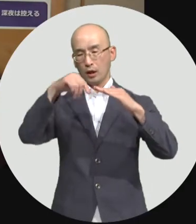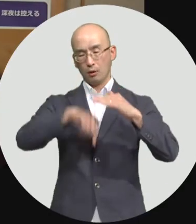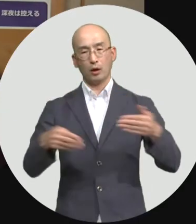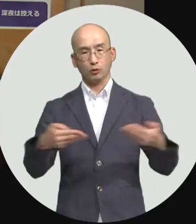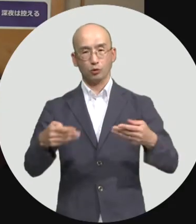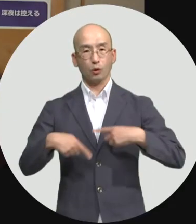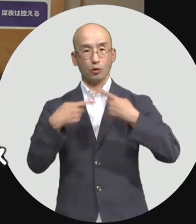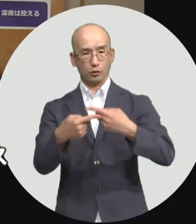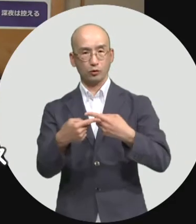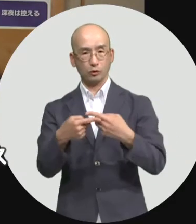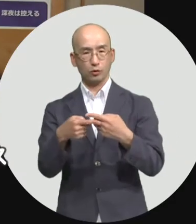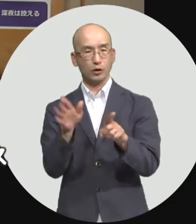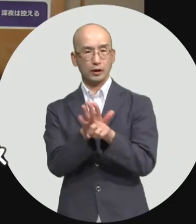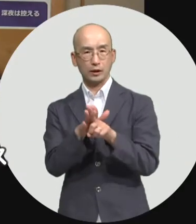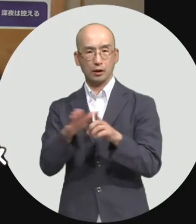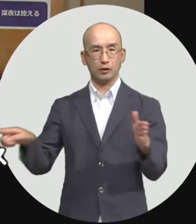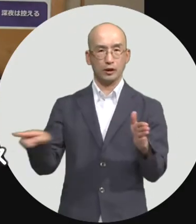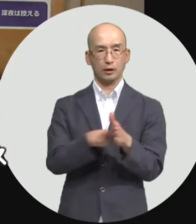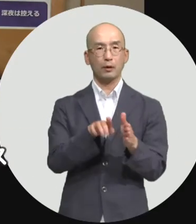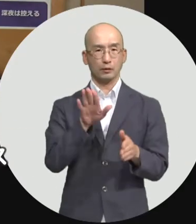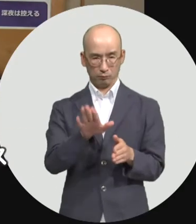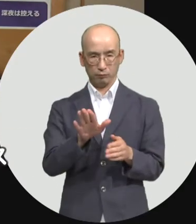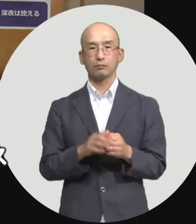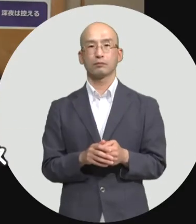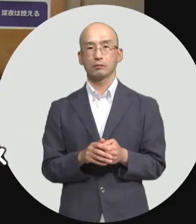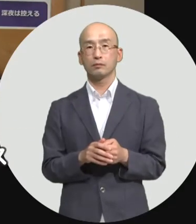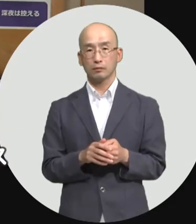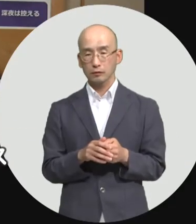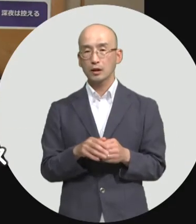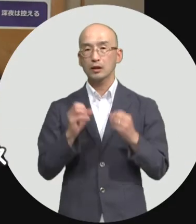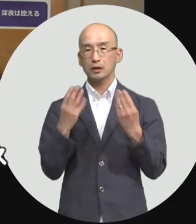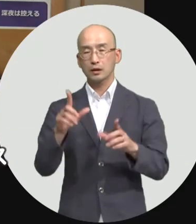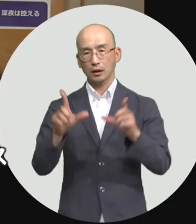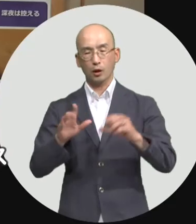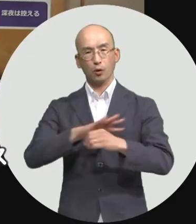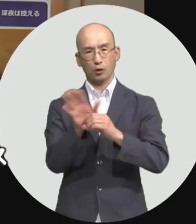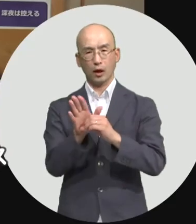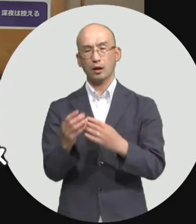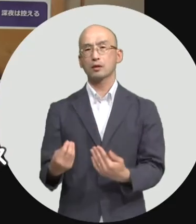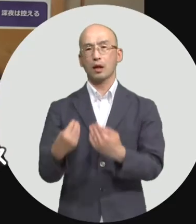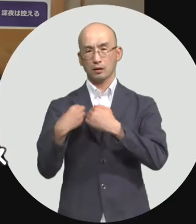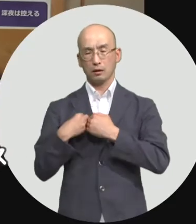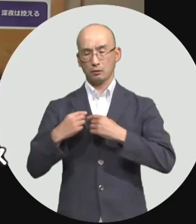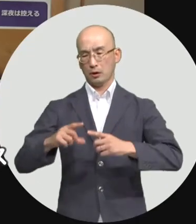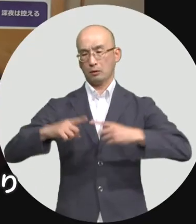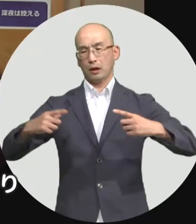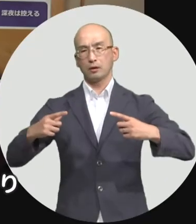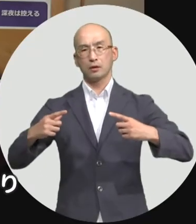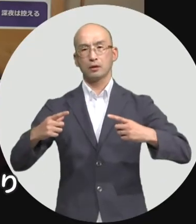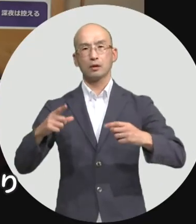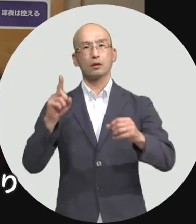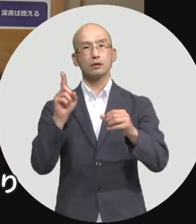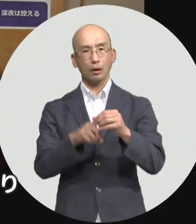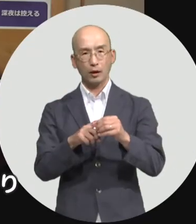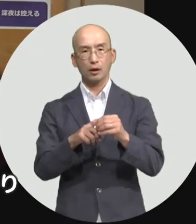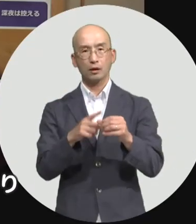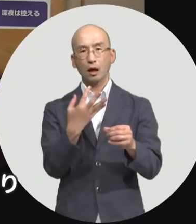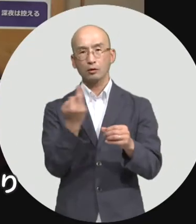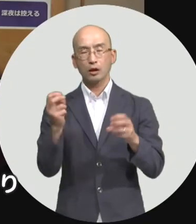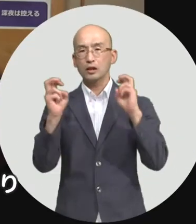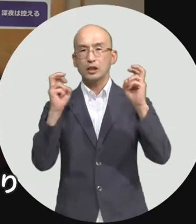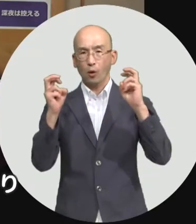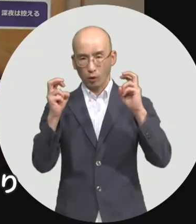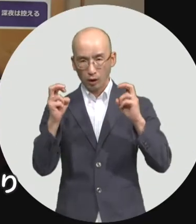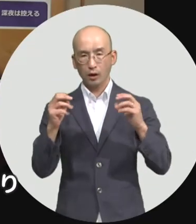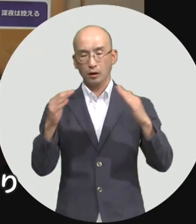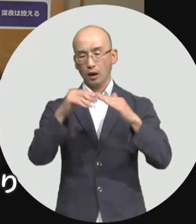。まあ、そうした中で新型コロナウイルス感染症の感染拡大の影響によりまして、まあ、多くの企業がテレワ